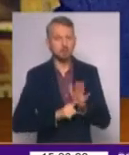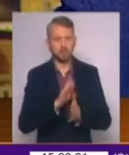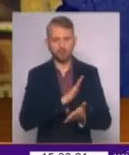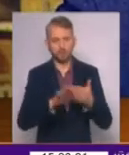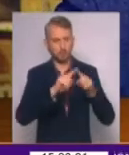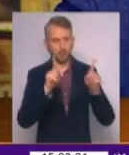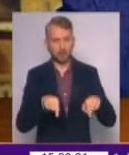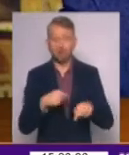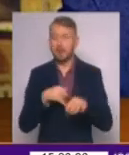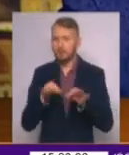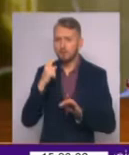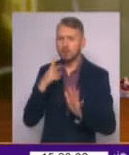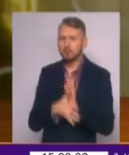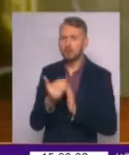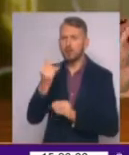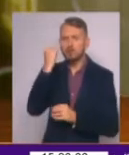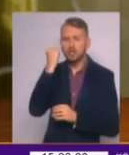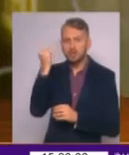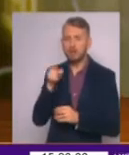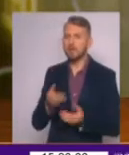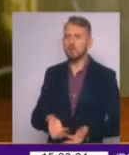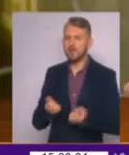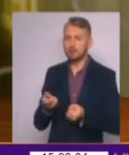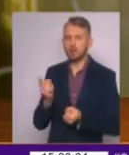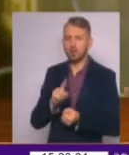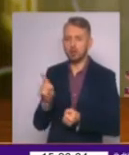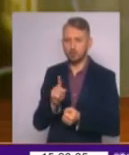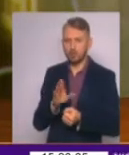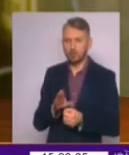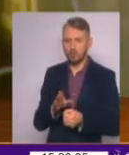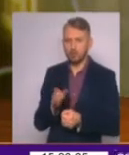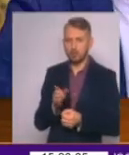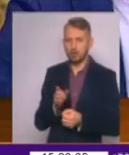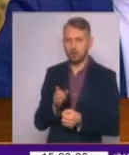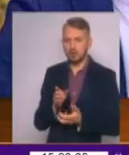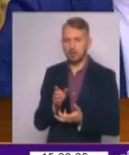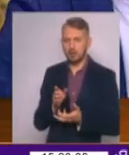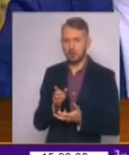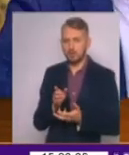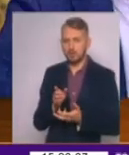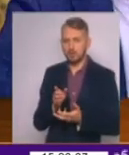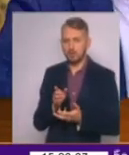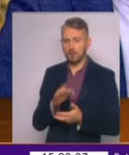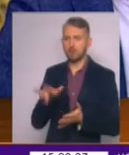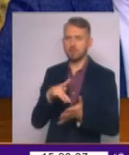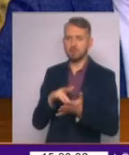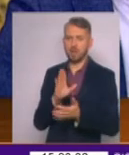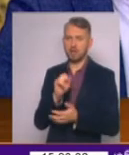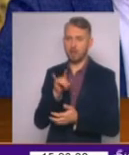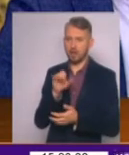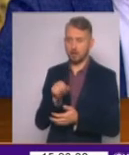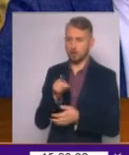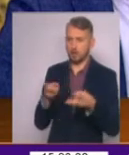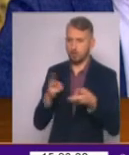Тобто, правильно розумієш, що ваша ідея, фактично, ви підтримуєте те, що в тій чи іншій формі та ж муніципальна варта, вона